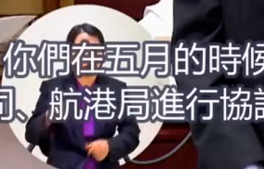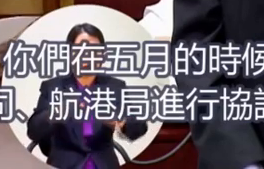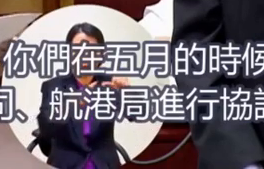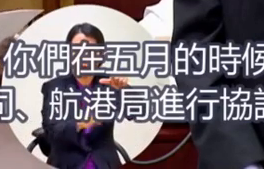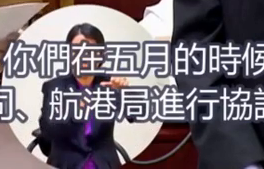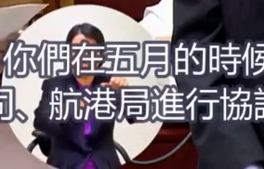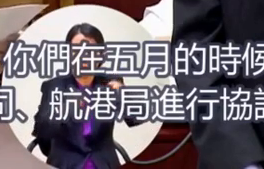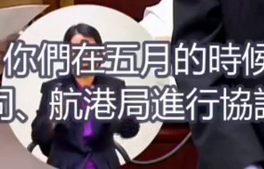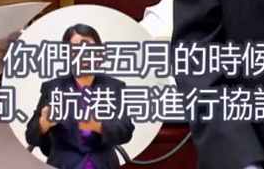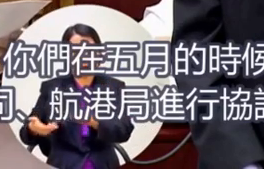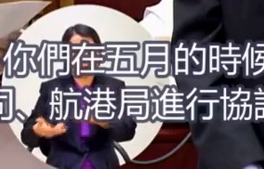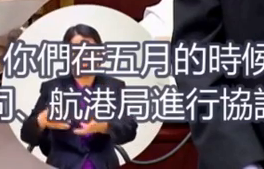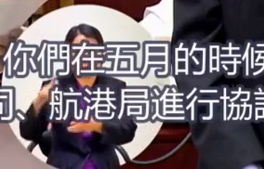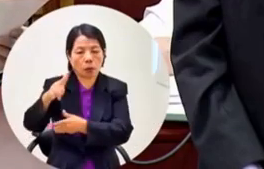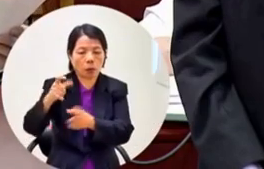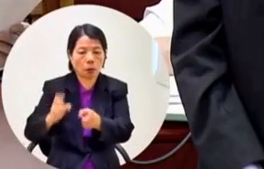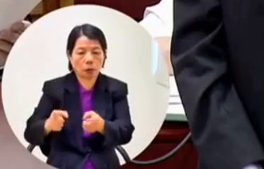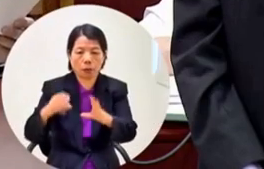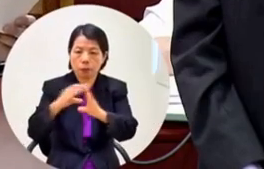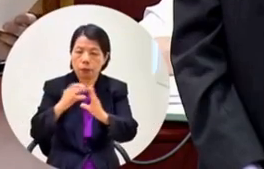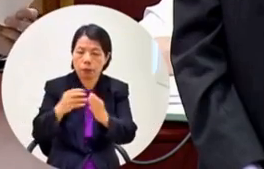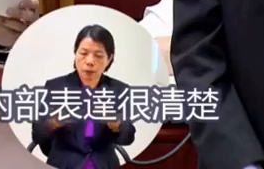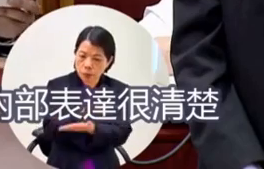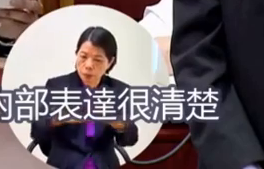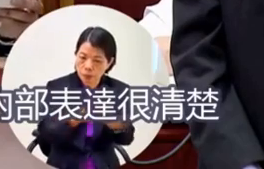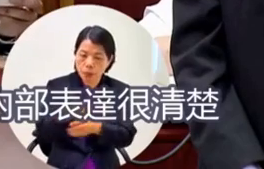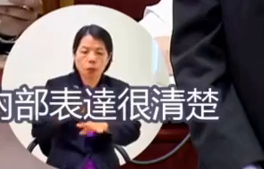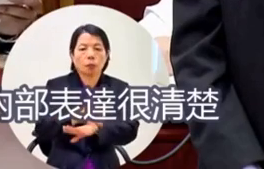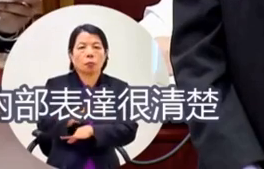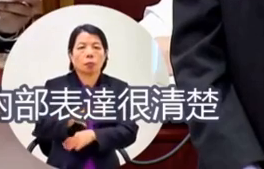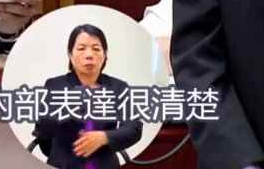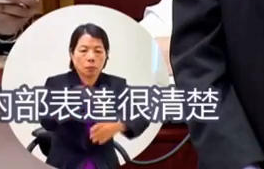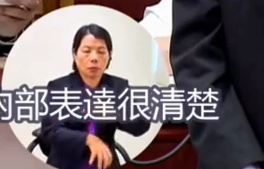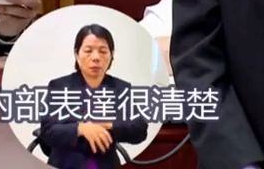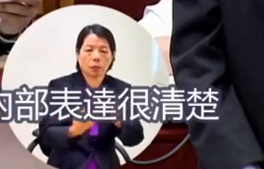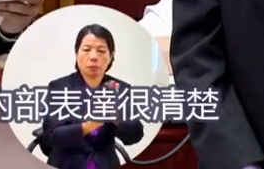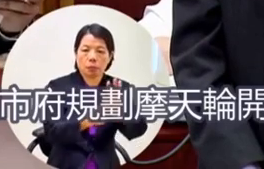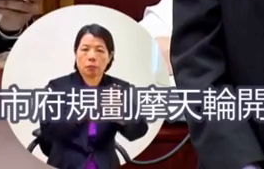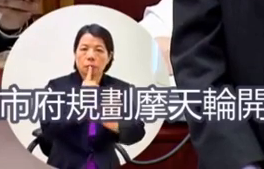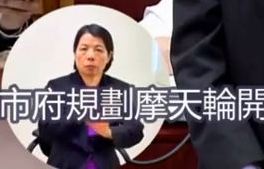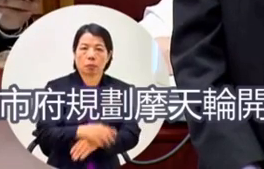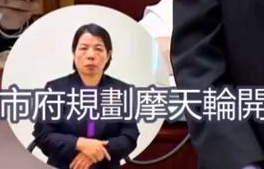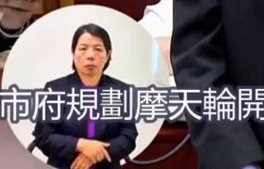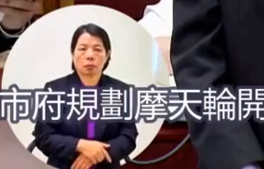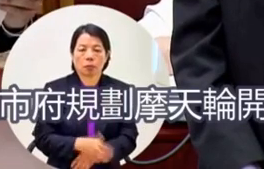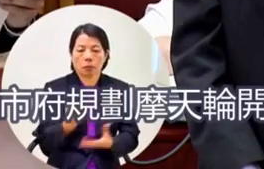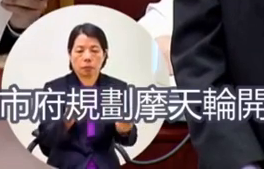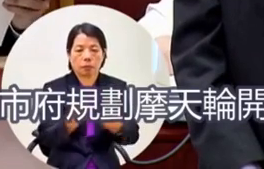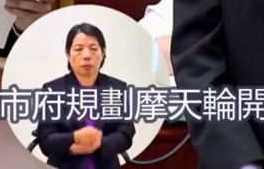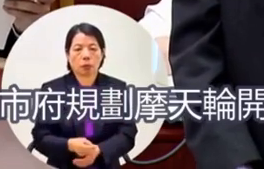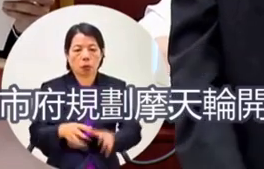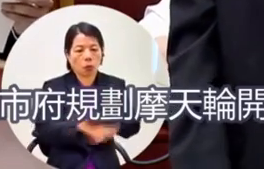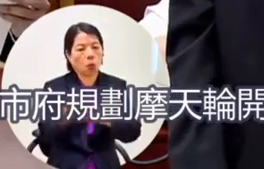港务公司跟航港局进行协调会，他们内部表达很清楚，并无足够空